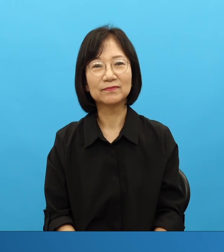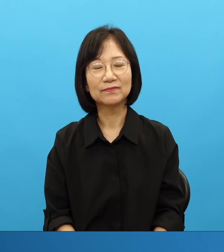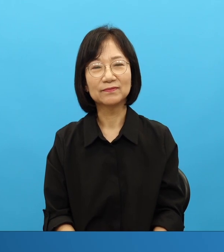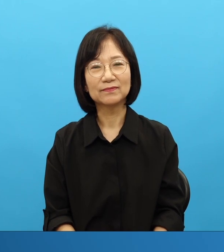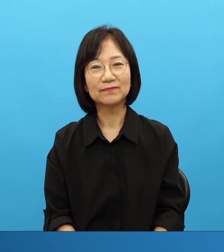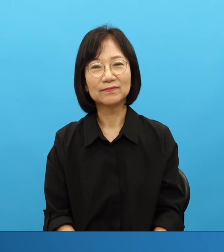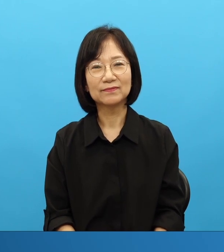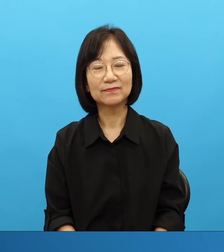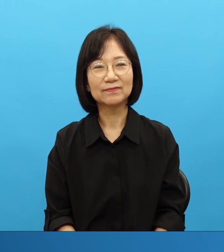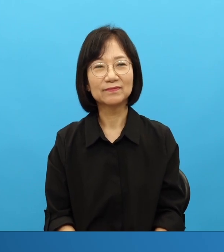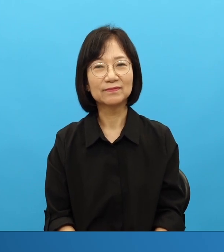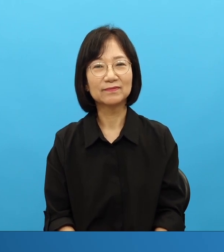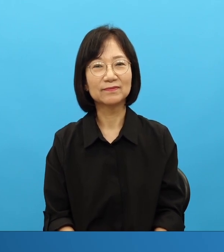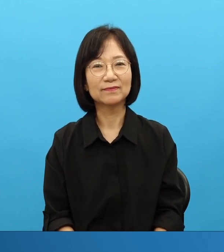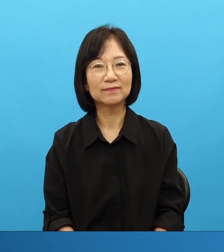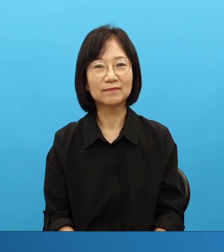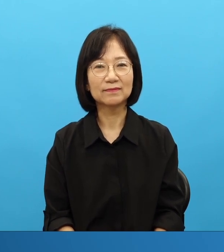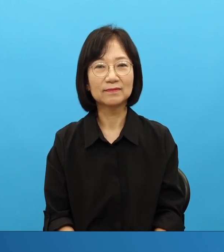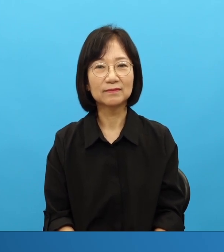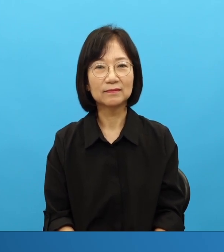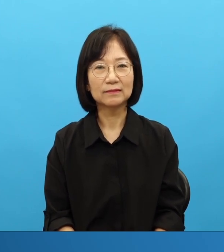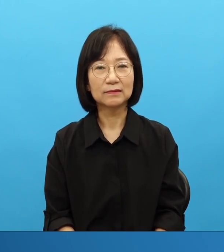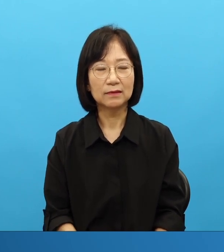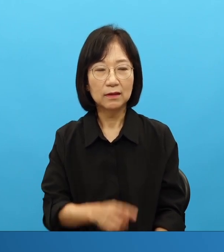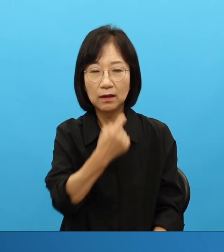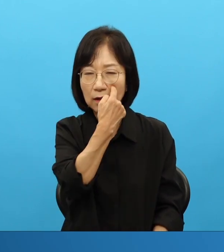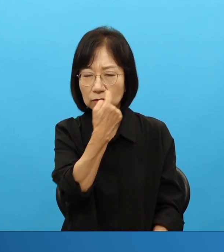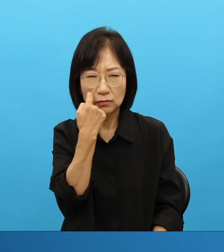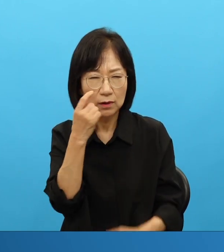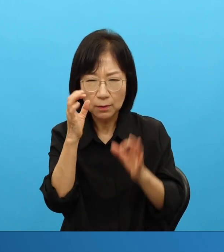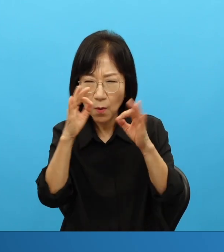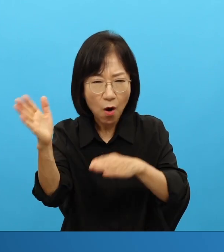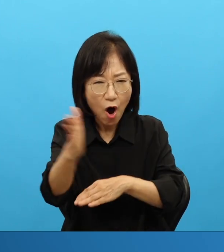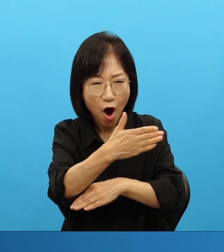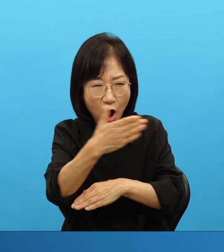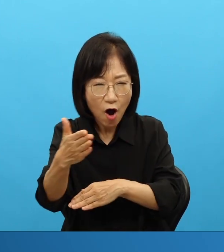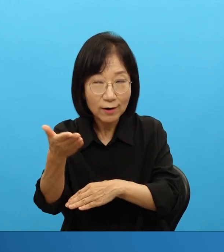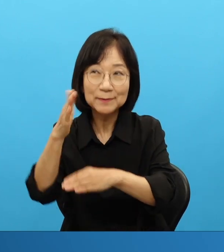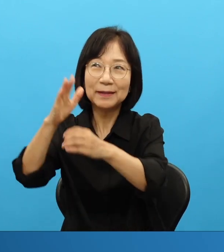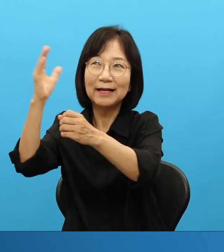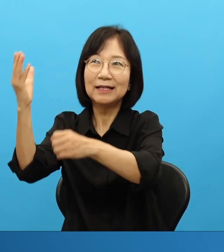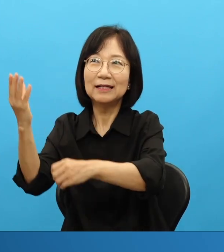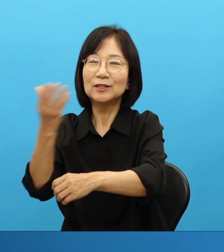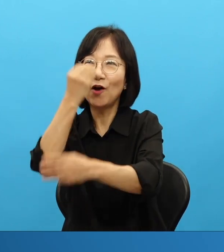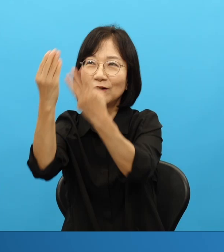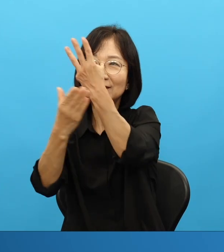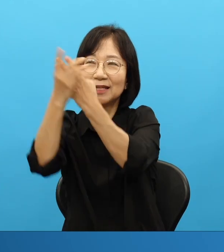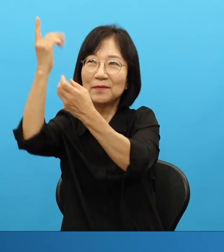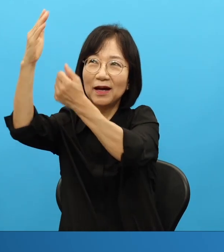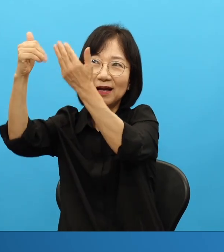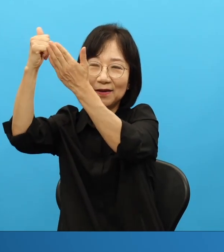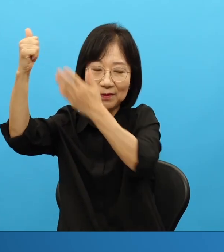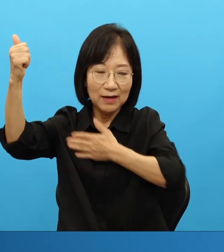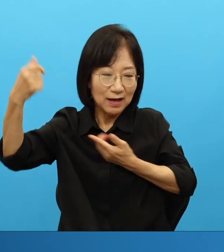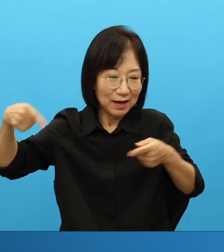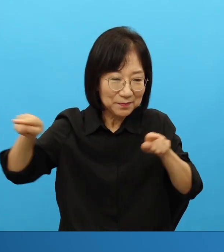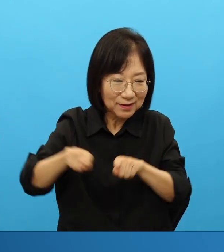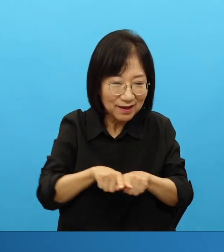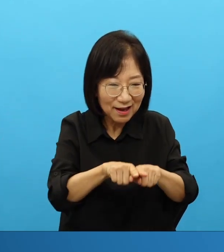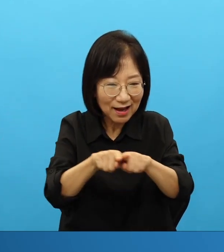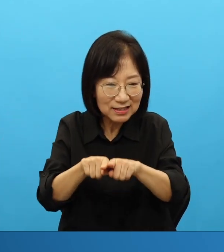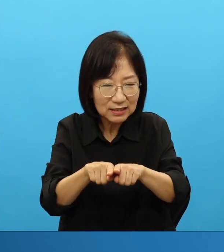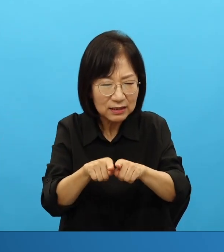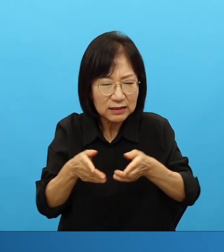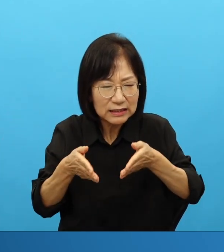prayer. 눈에 보이지 않게 너와 함께 하시는 성삼위 하나님이 역사하시는 그 길이 여정이 되도록 해라. The